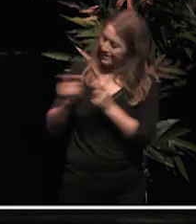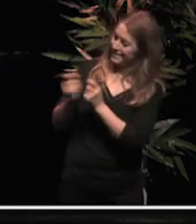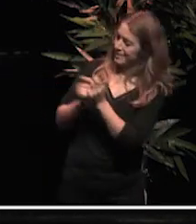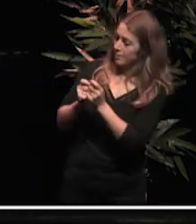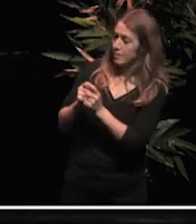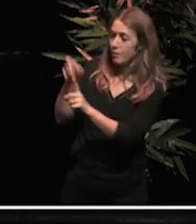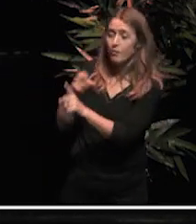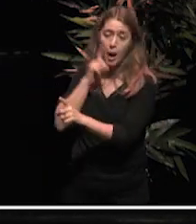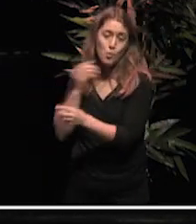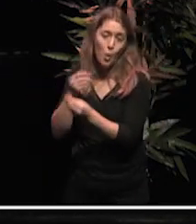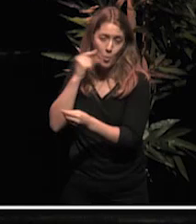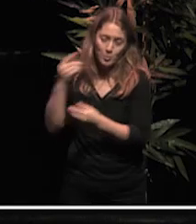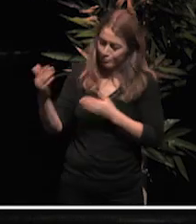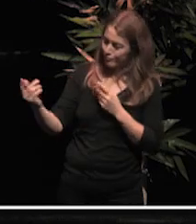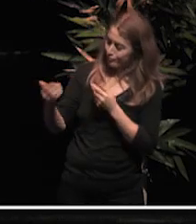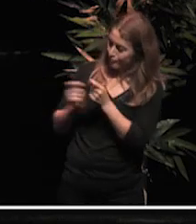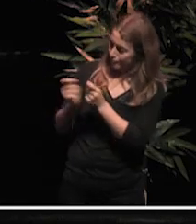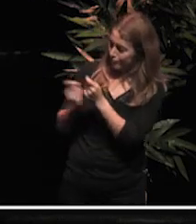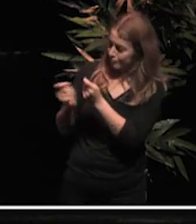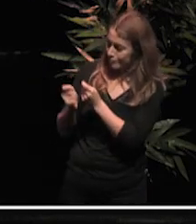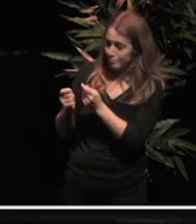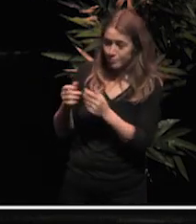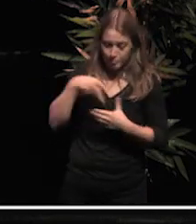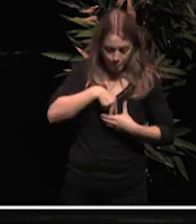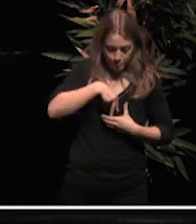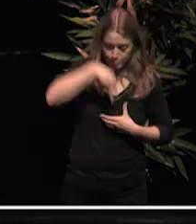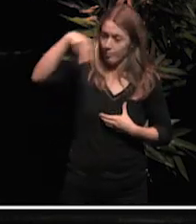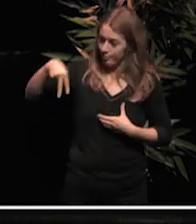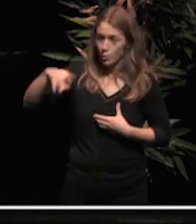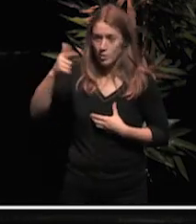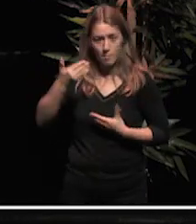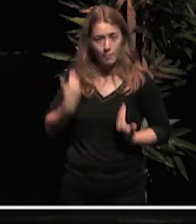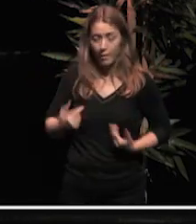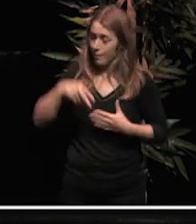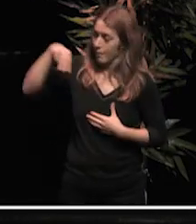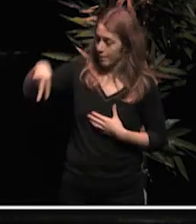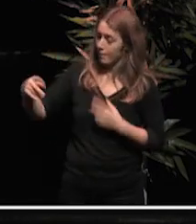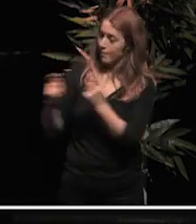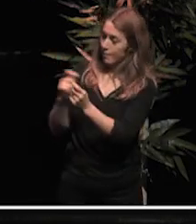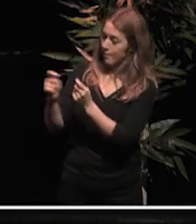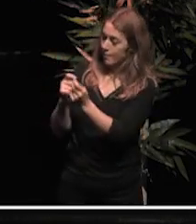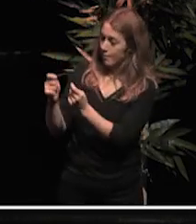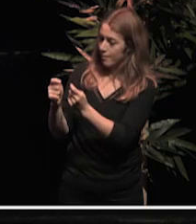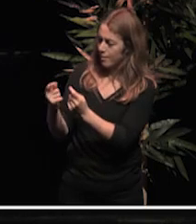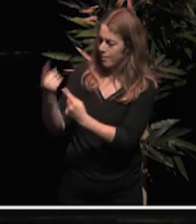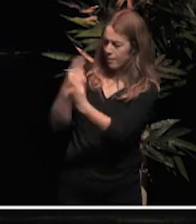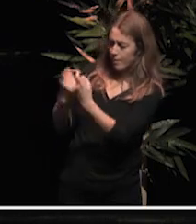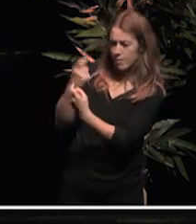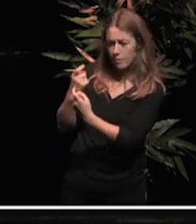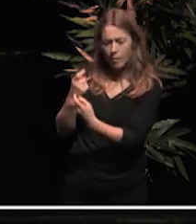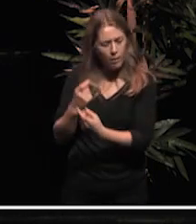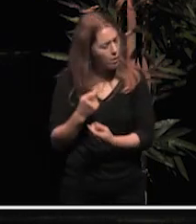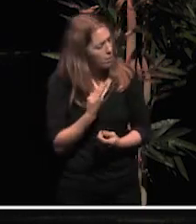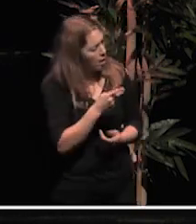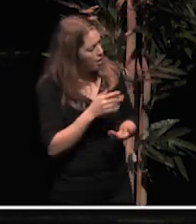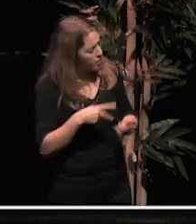avec elle, si c'est une femme, vous dialoguez avec cet être autre que vous avez créé, et qui vous pose des vraies questions sur le sens de